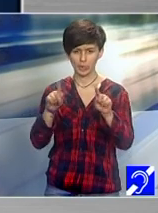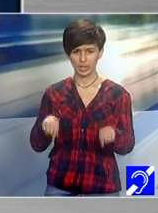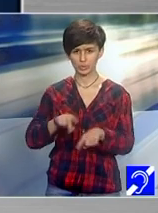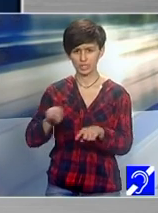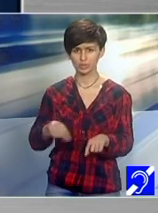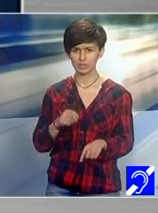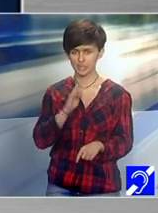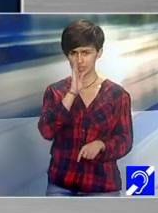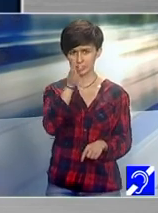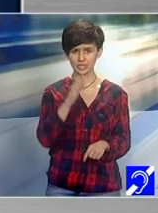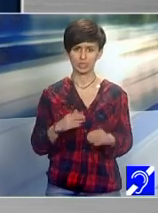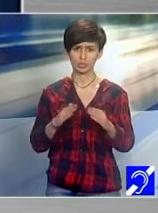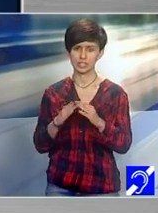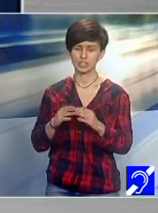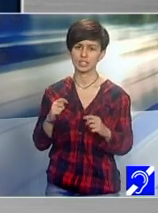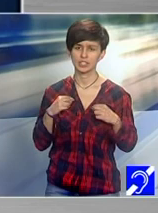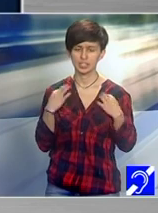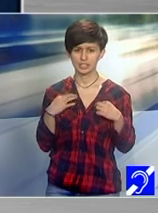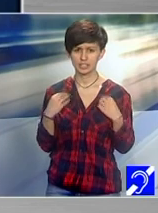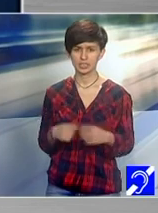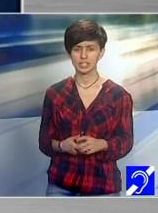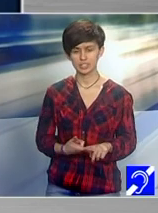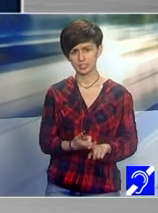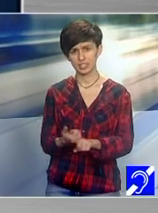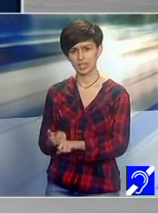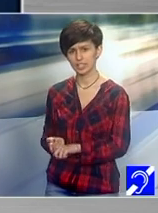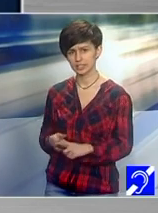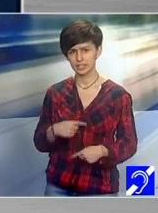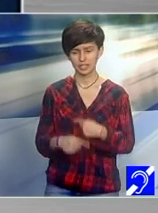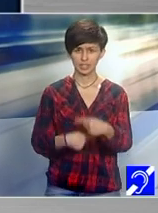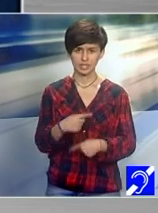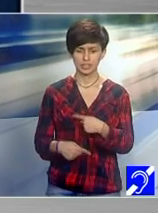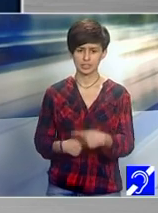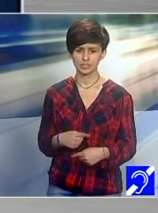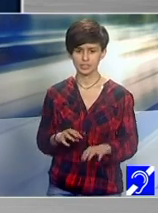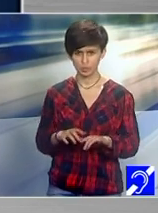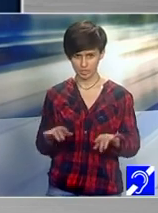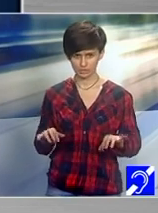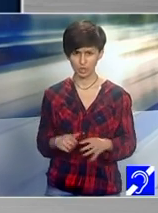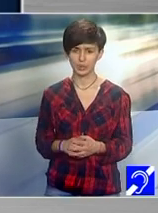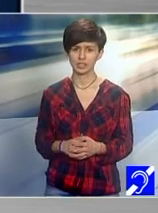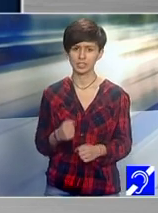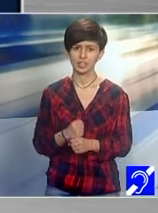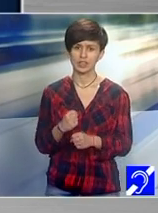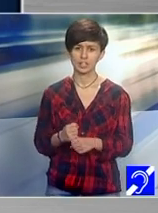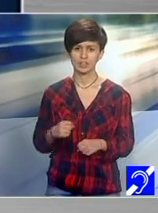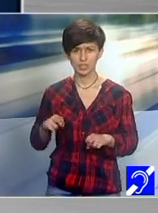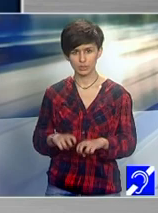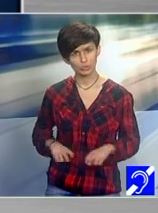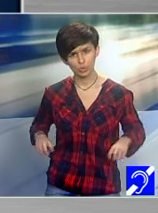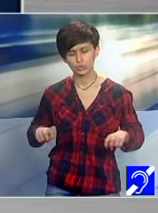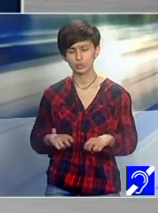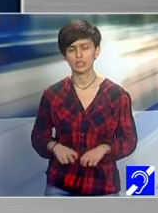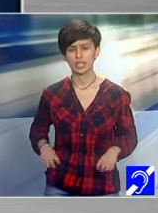Sănătate, depind de acel sistem informatic, fac o consultație, prescriu o rețetă, trebuie să o raporteze electronic pentru